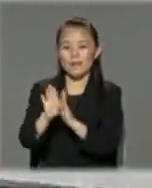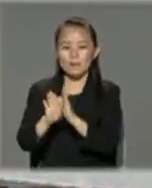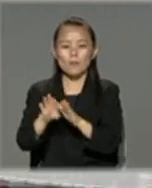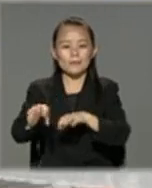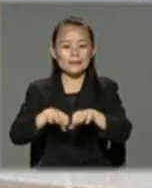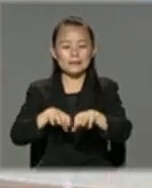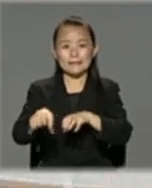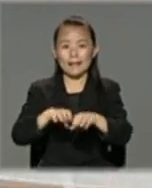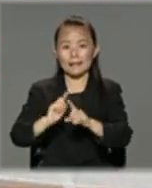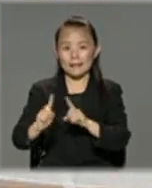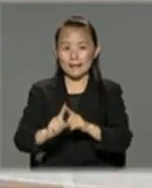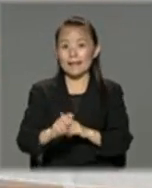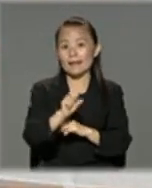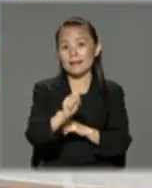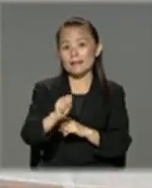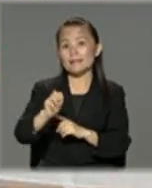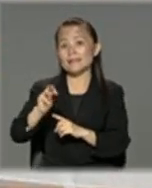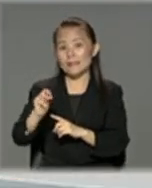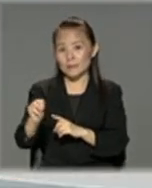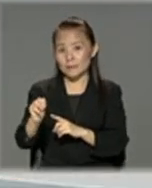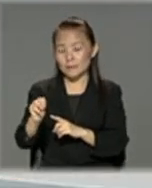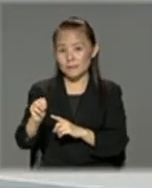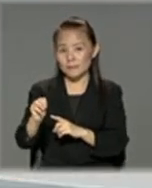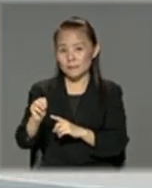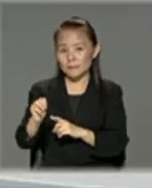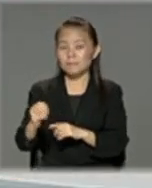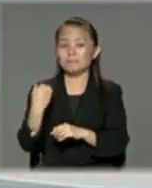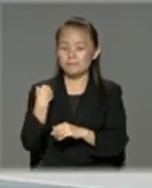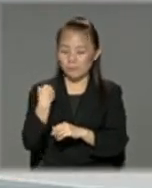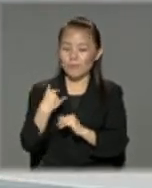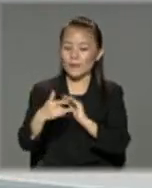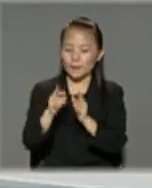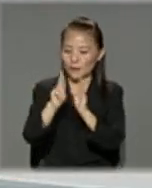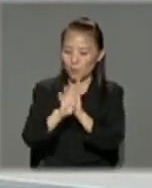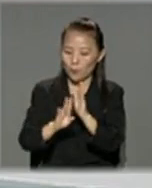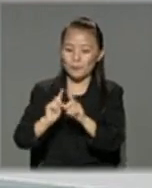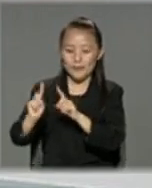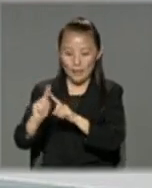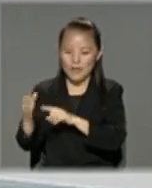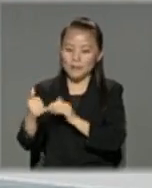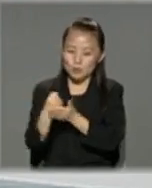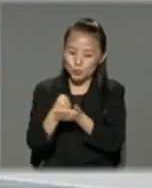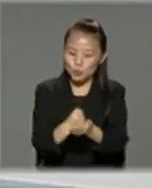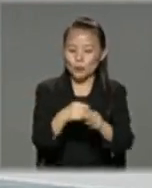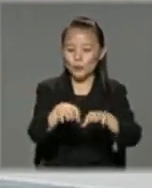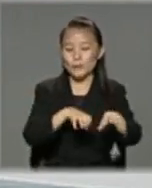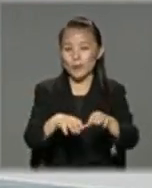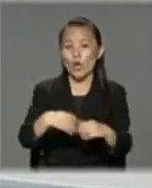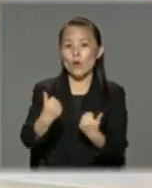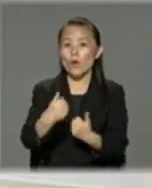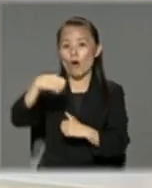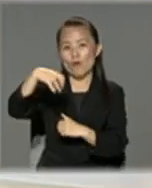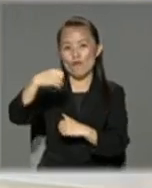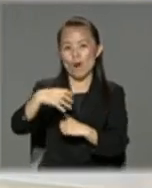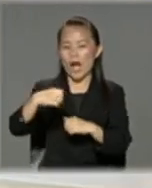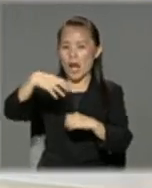งานภาคสนาม ffmหรือField Force managementมาใช้เพิ่มประสิทธิภาพงานบริหารโดยผู้ใช้ไฟฟ้าที่แจ้งเหตุ